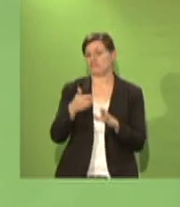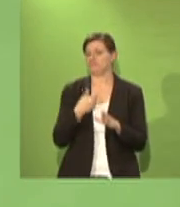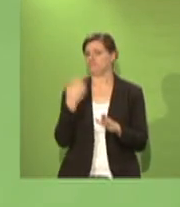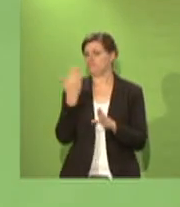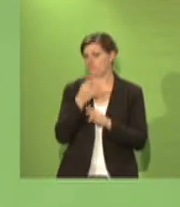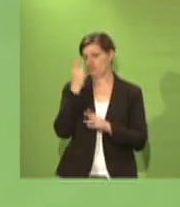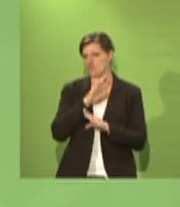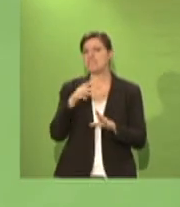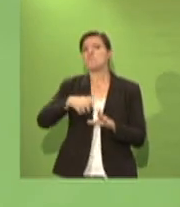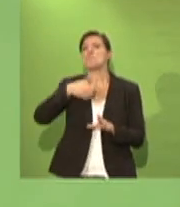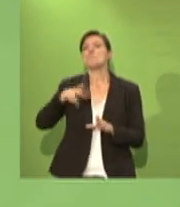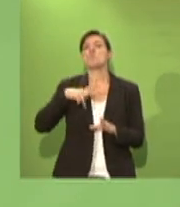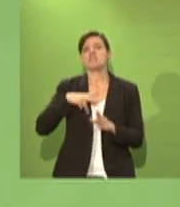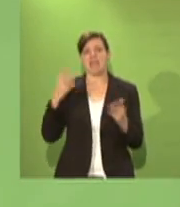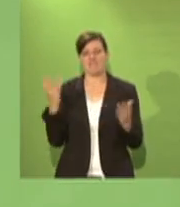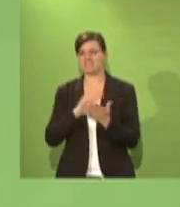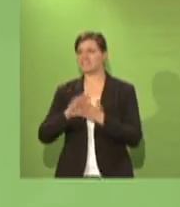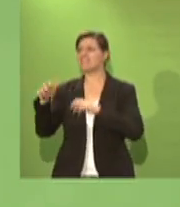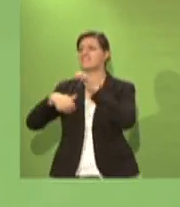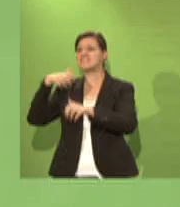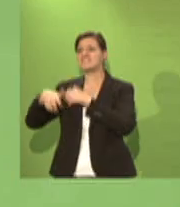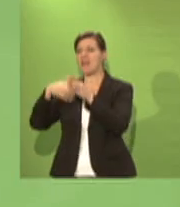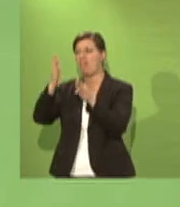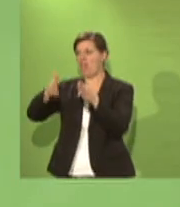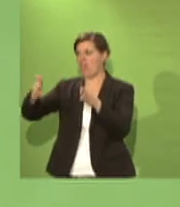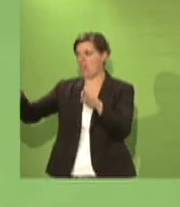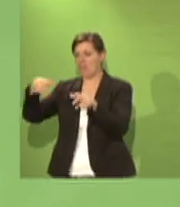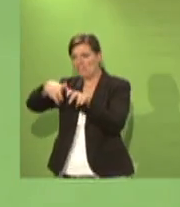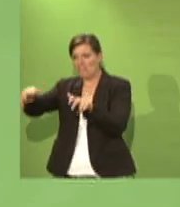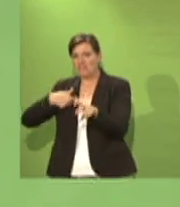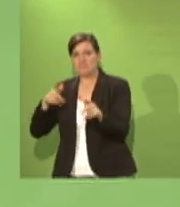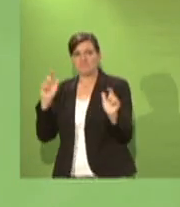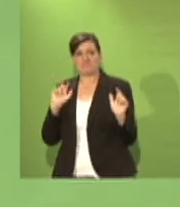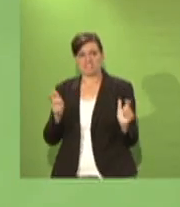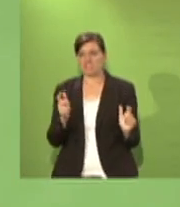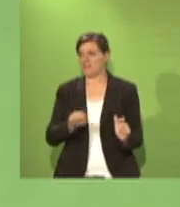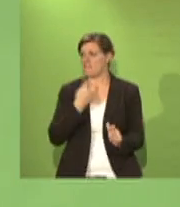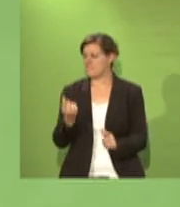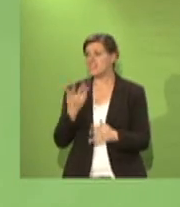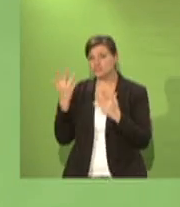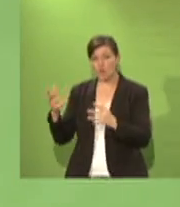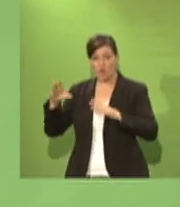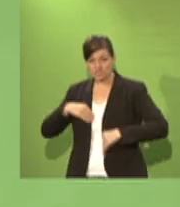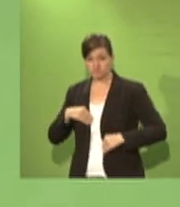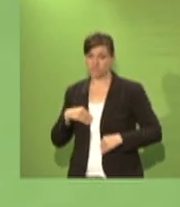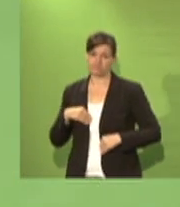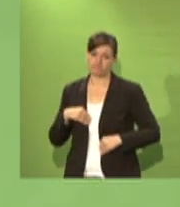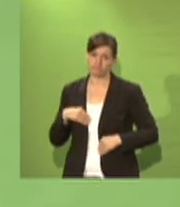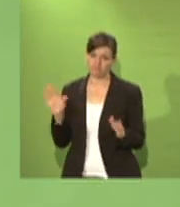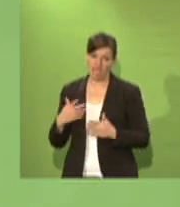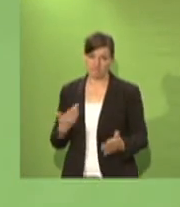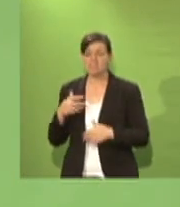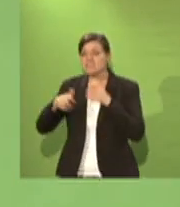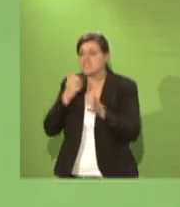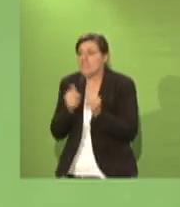einer Landwirtschaft, die Tiere so hält, dass wir als Gesellschaft nicht mitgehen können, dass wir als Gesellschaft das nicht akzeptieren?